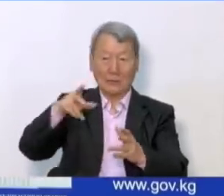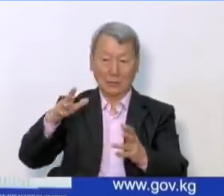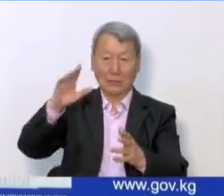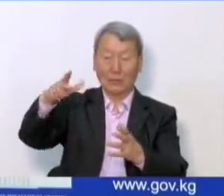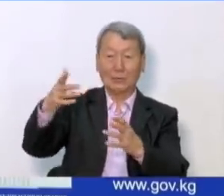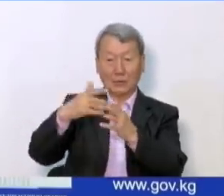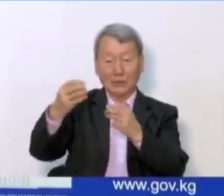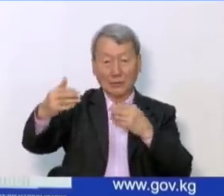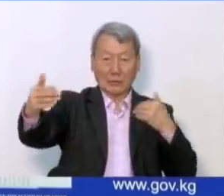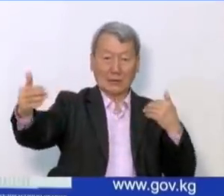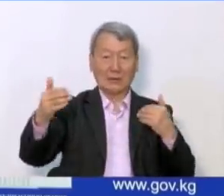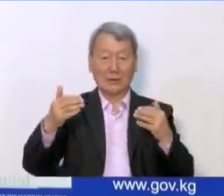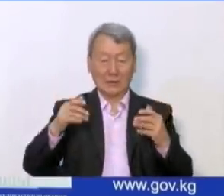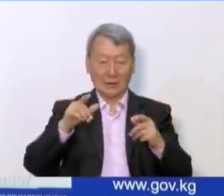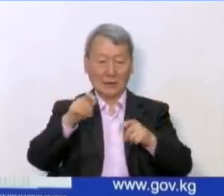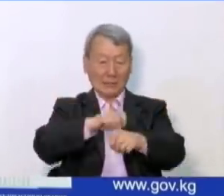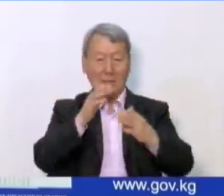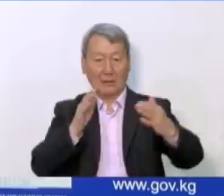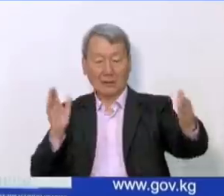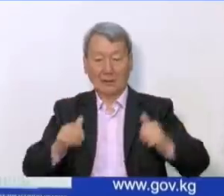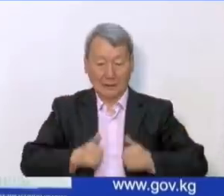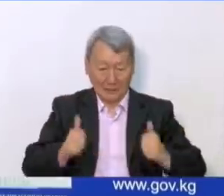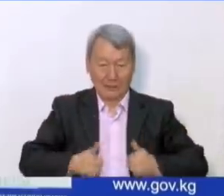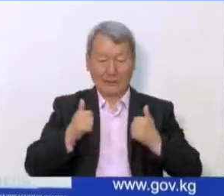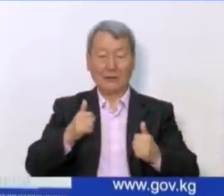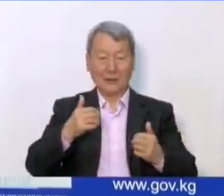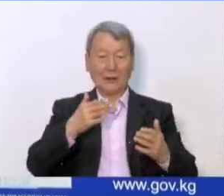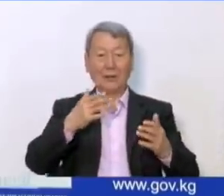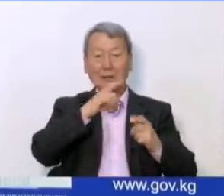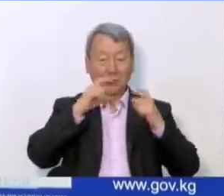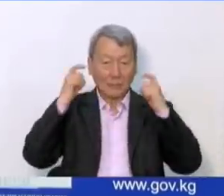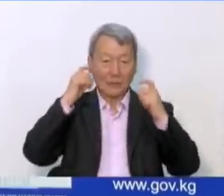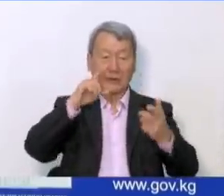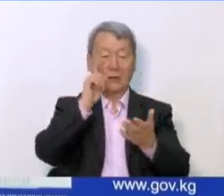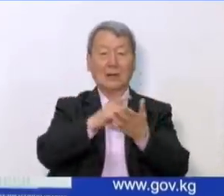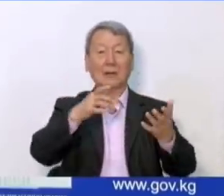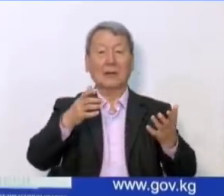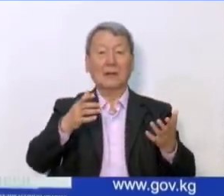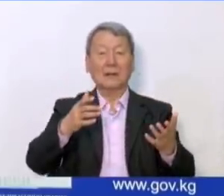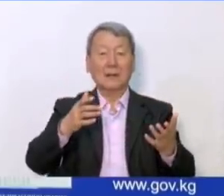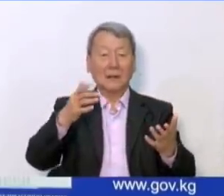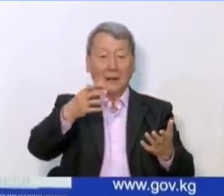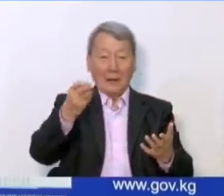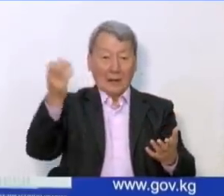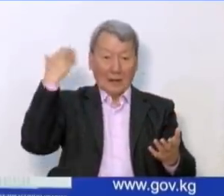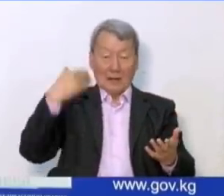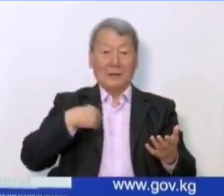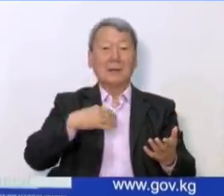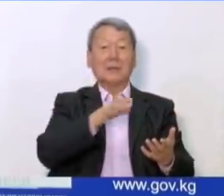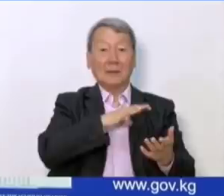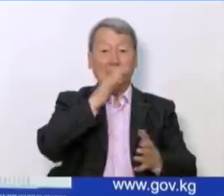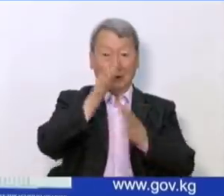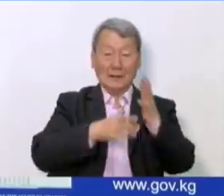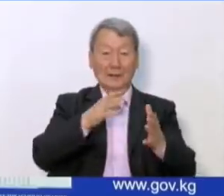аярлап кичине аракет кылсаңыздар, ушул жагына да өзүңүздөр көрүп мына кийинки муундар деле ушул